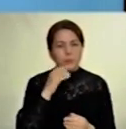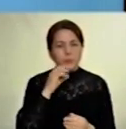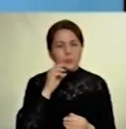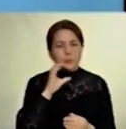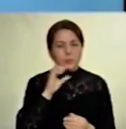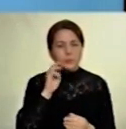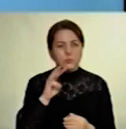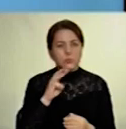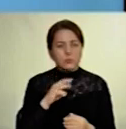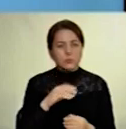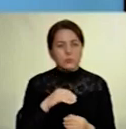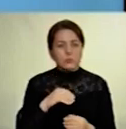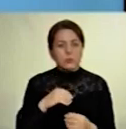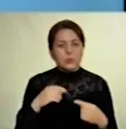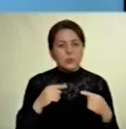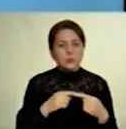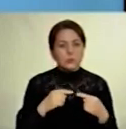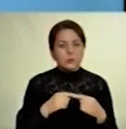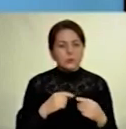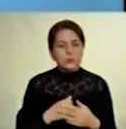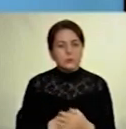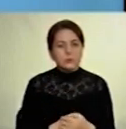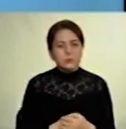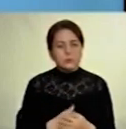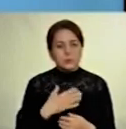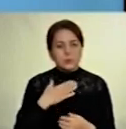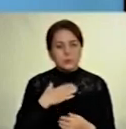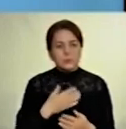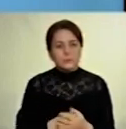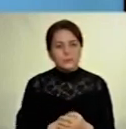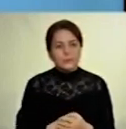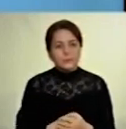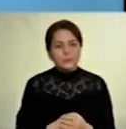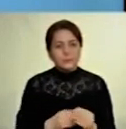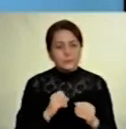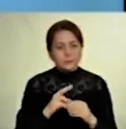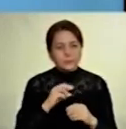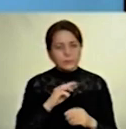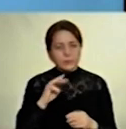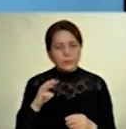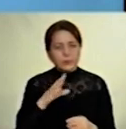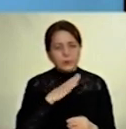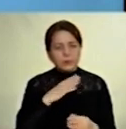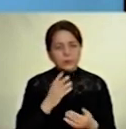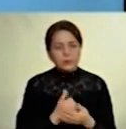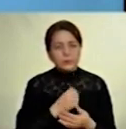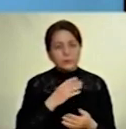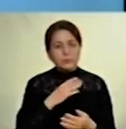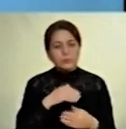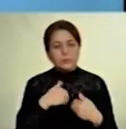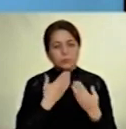0.1 sm-gacha aniqlikda albatta bizda bu 12 mm ekanligini aniqlab